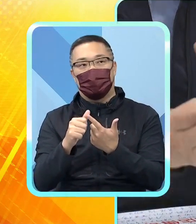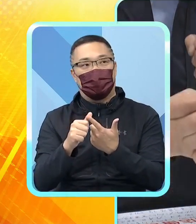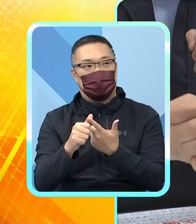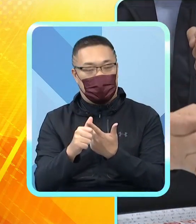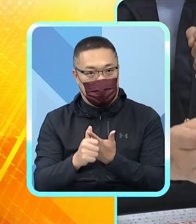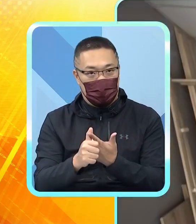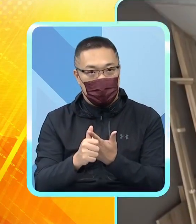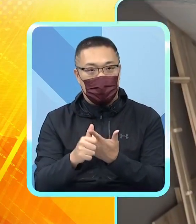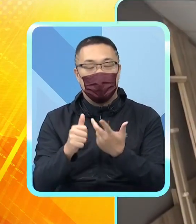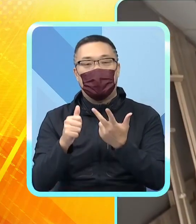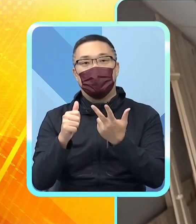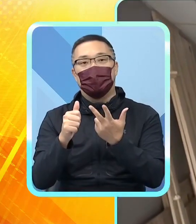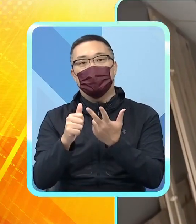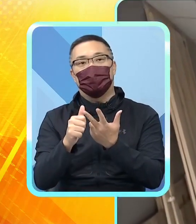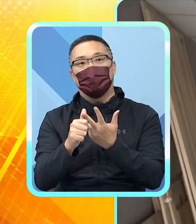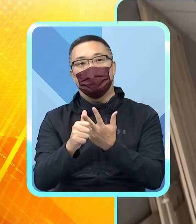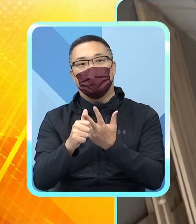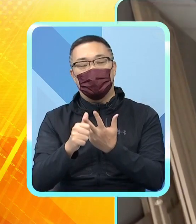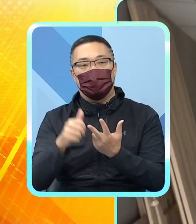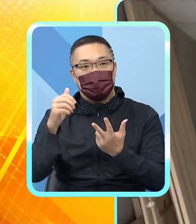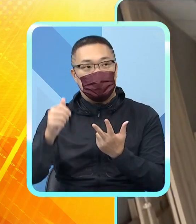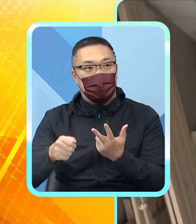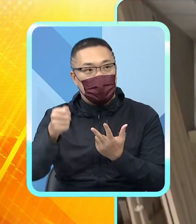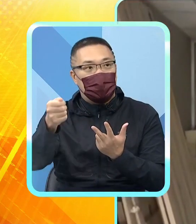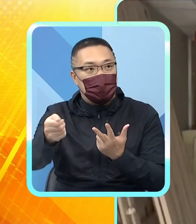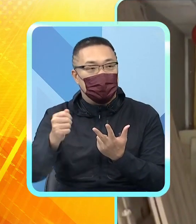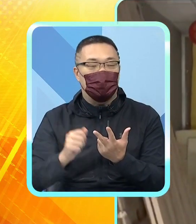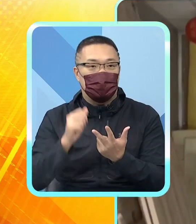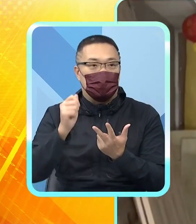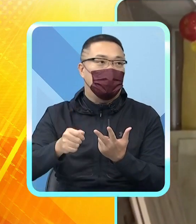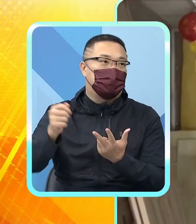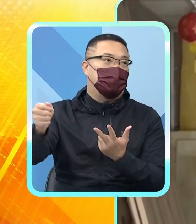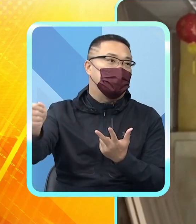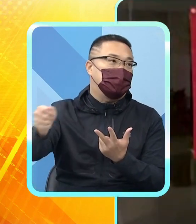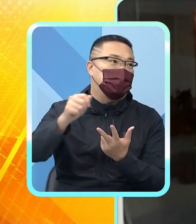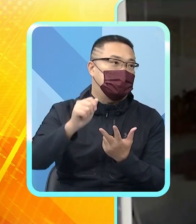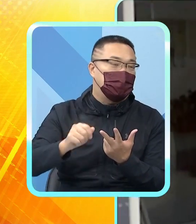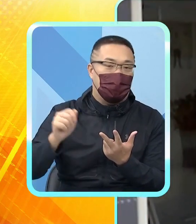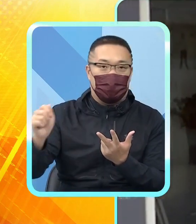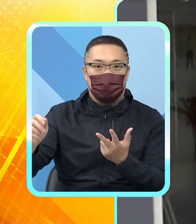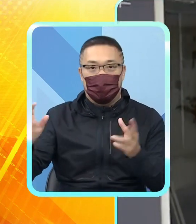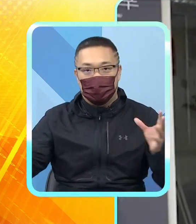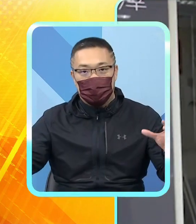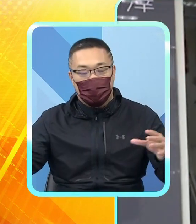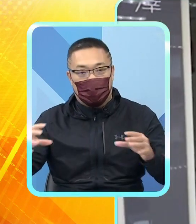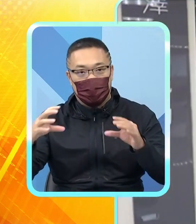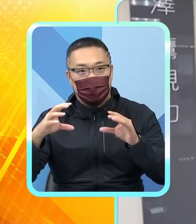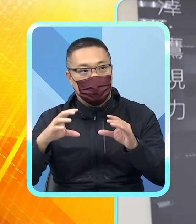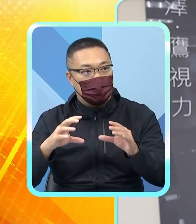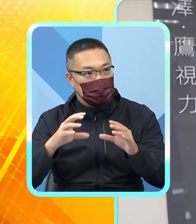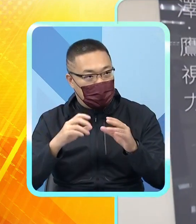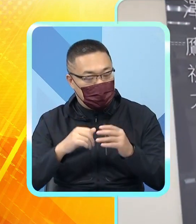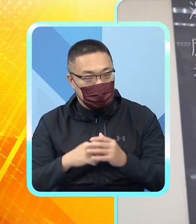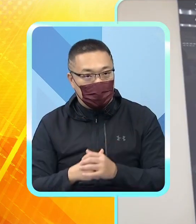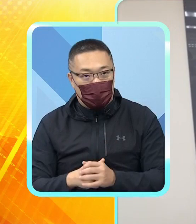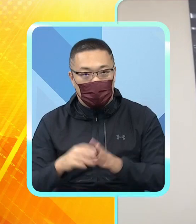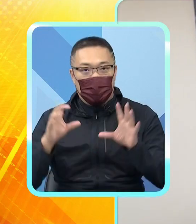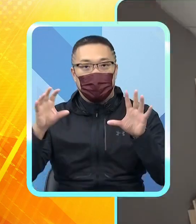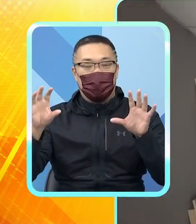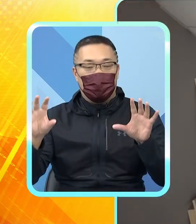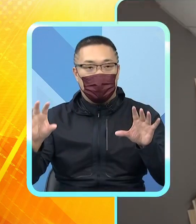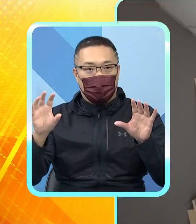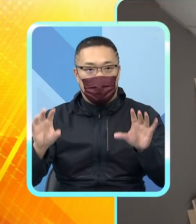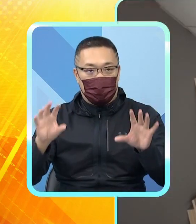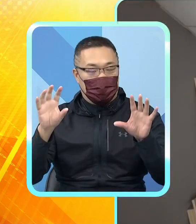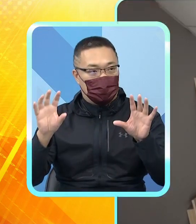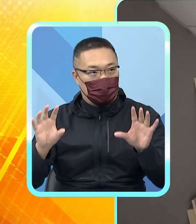够多的财力，有没有足够多的先例，就是你过去有没有接过类似的标案，有没有进过这么大批的货，